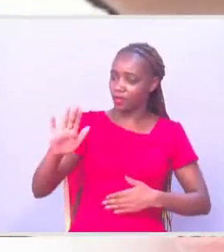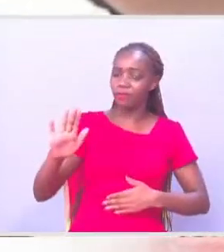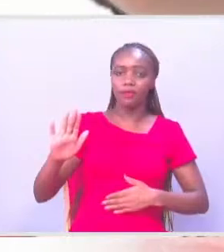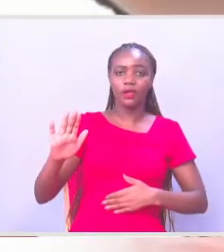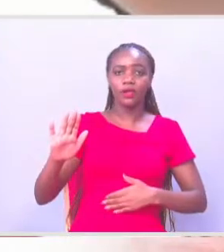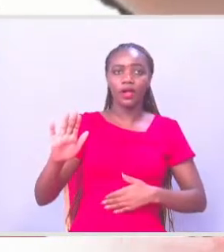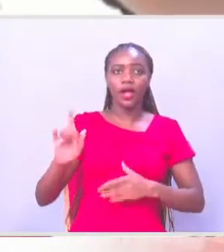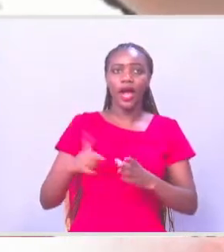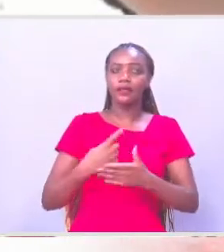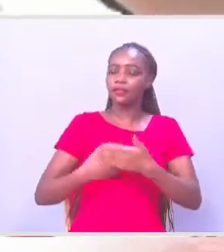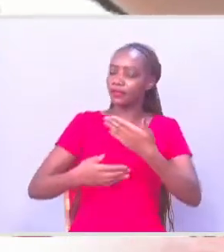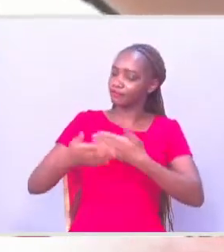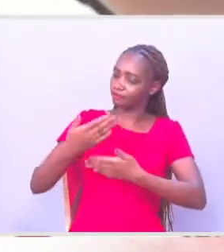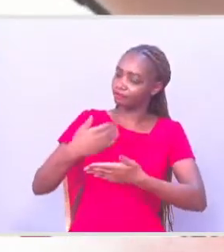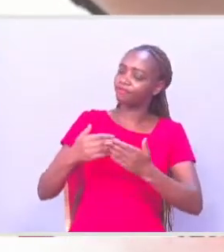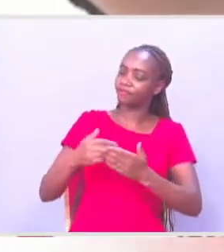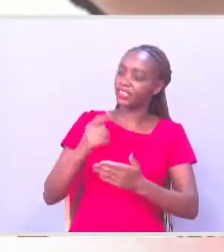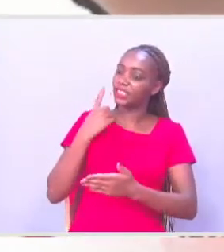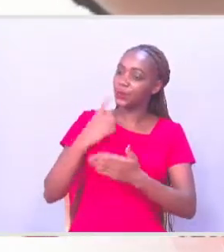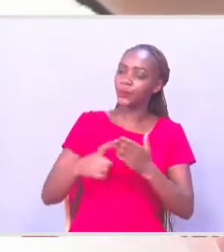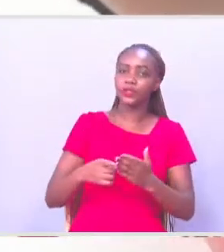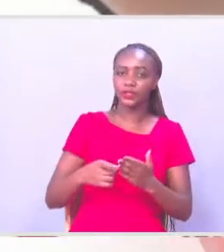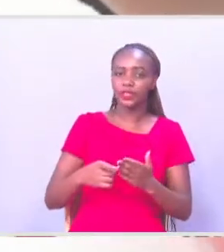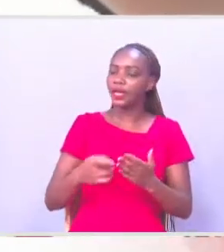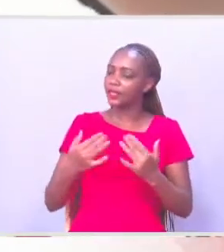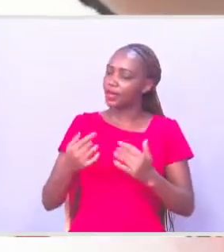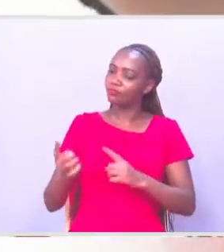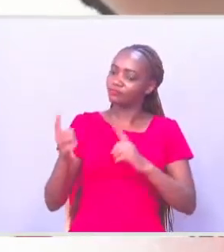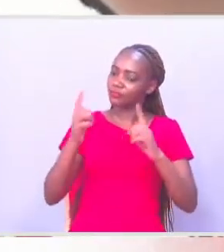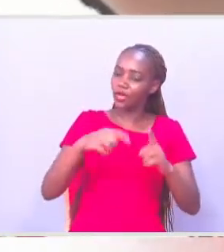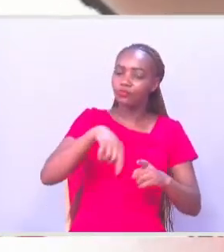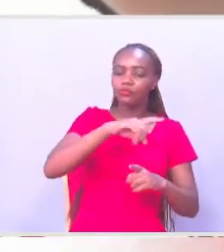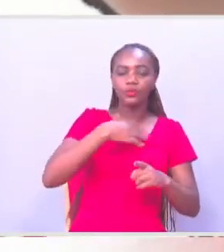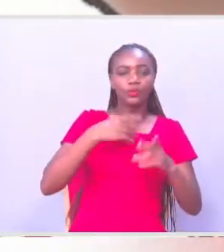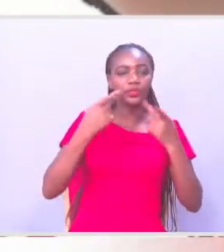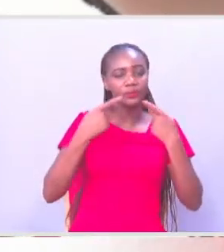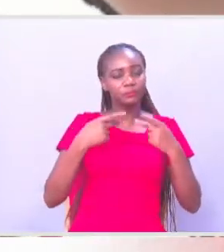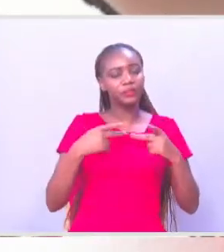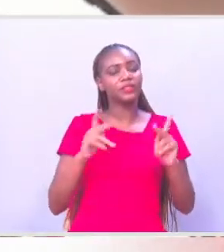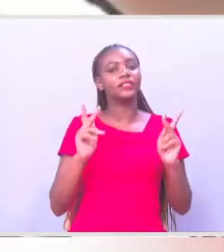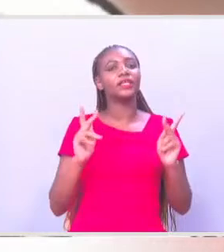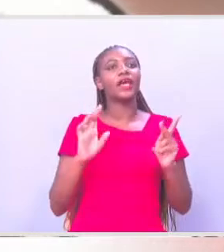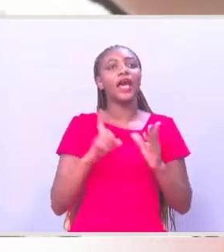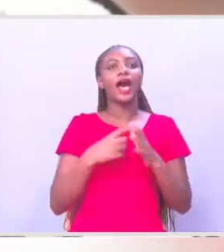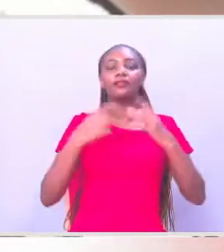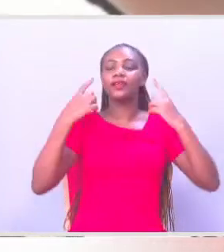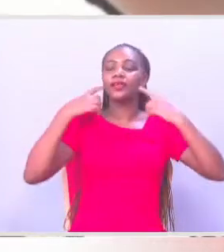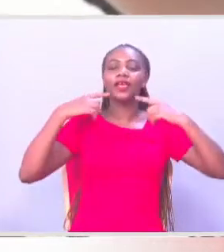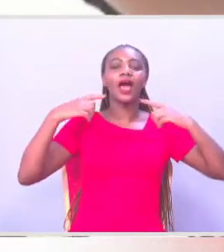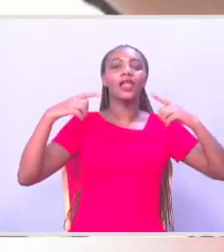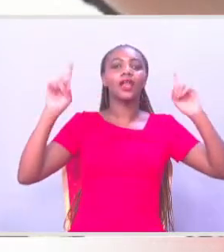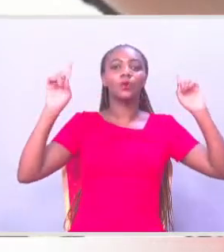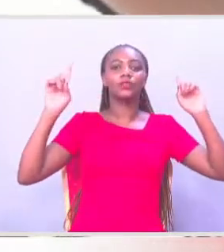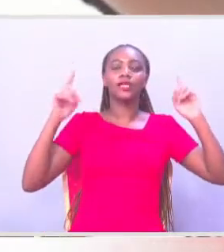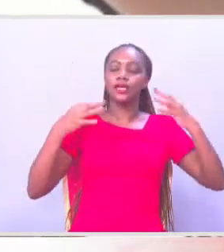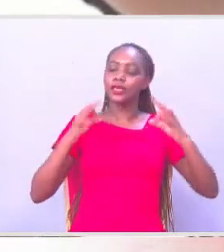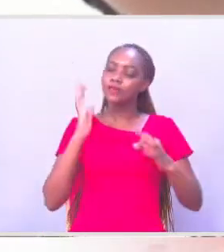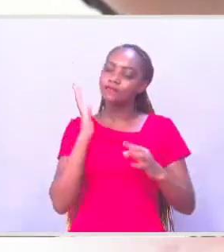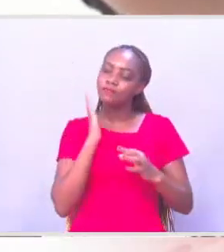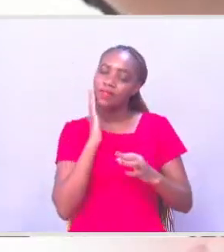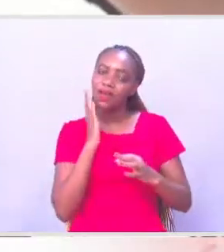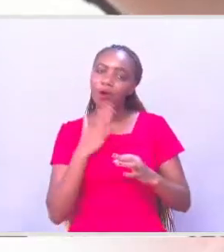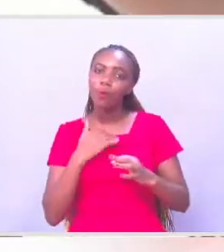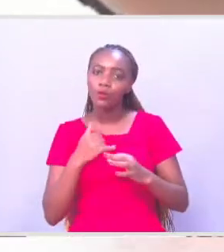ndio niliongea nikamwambia baba wetu umekuja tunataka amani. Na yeye akatangaza akasema kama mama ameomba